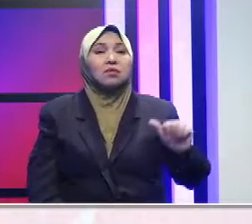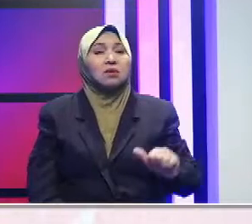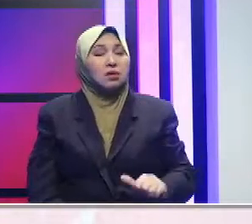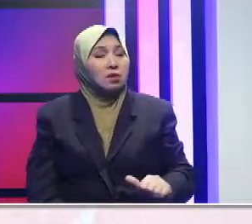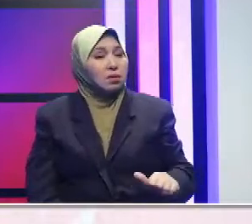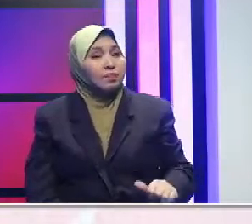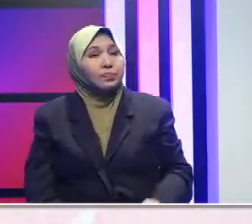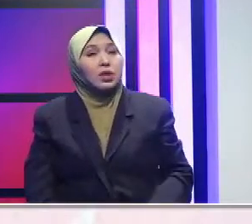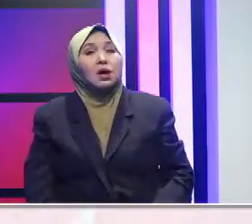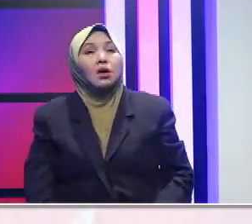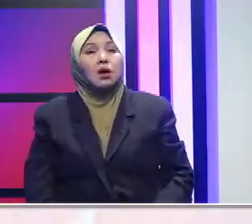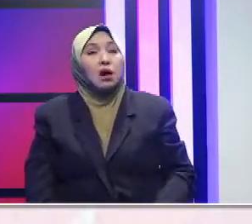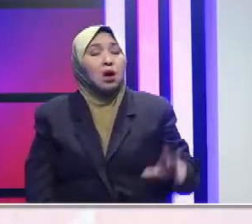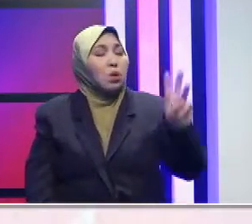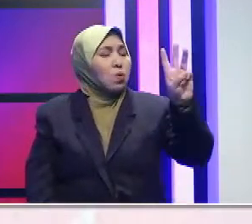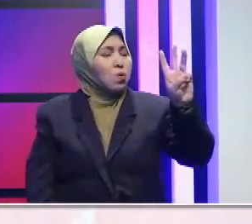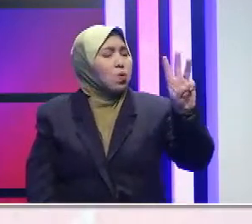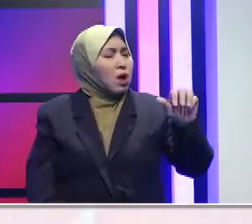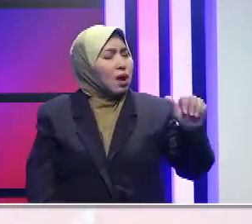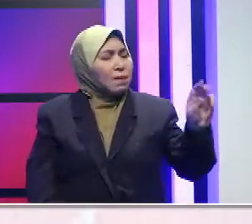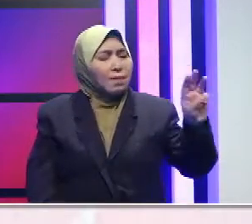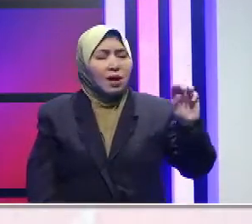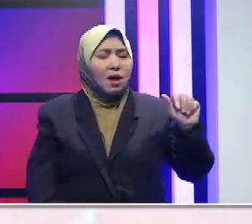mal-haqqah wa ma